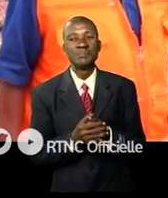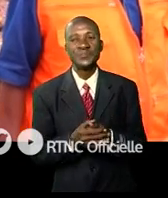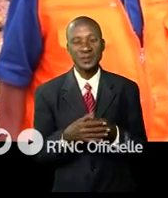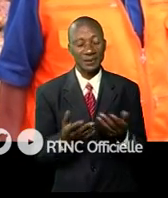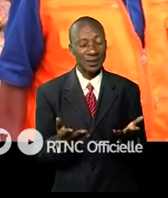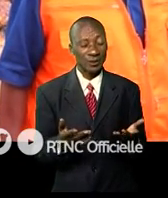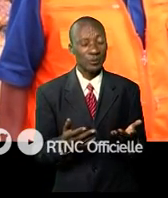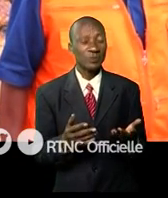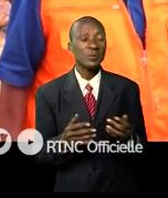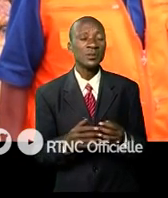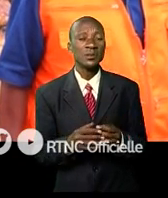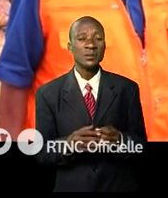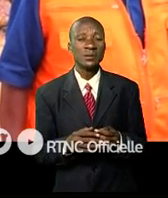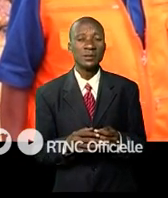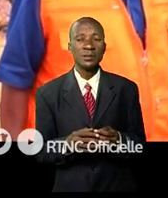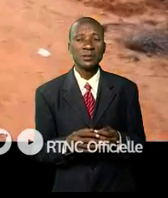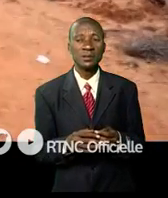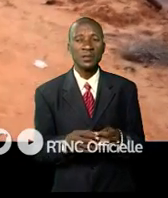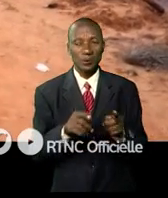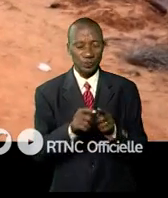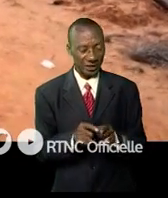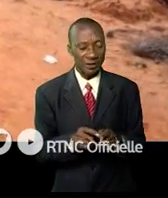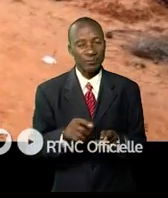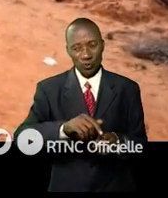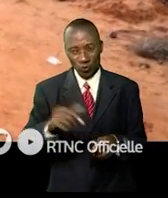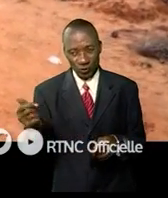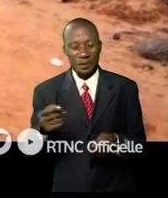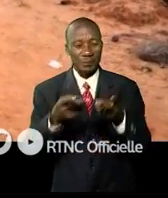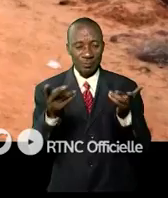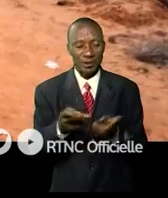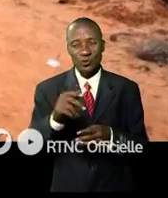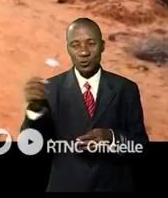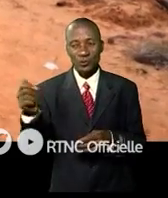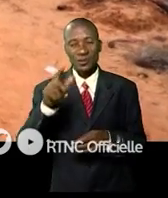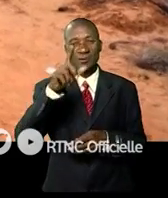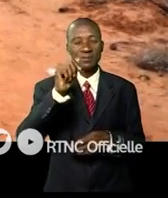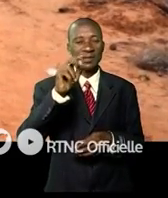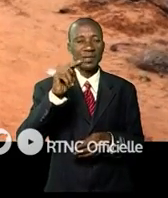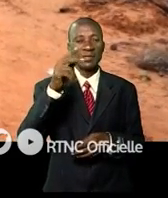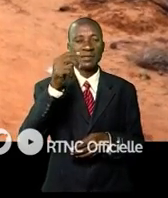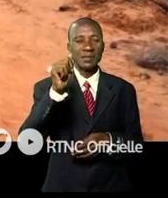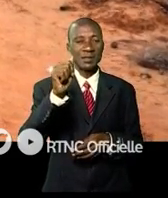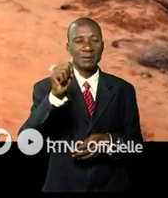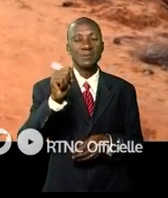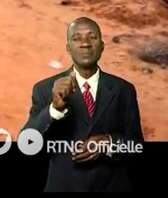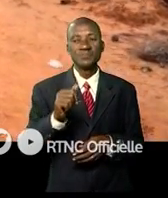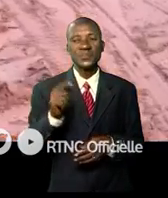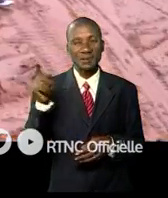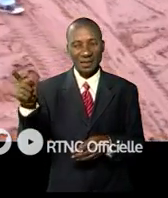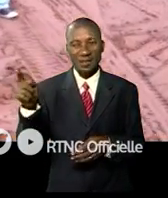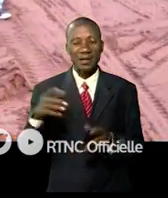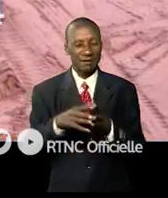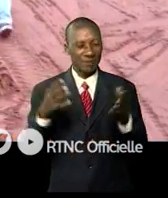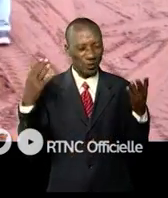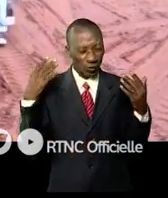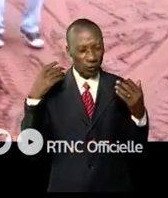pour sécuriser le trafic. À la place Langa Langa, l'érosion aux allures inquiétantes a été nette maîtrisée.